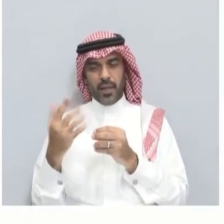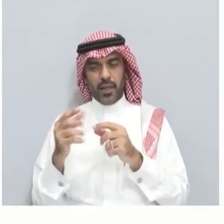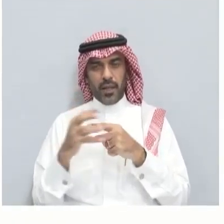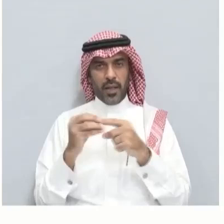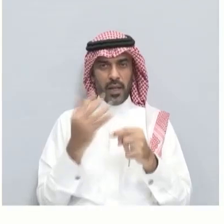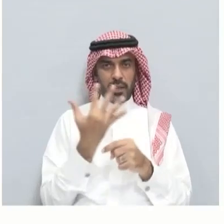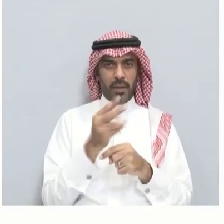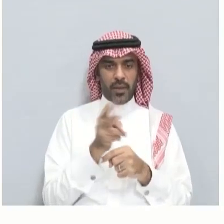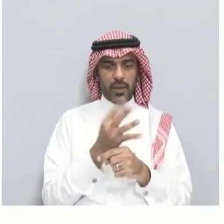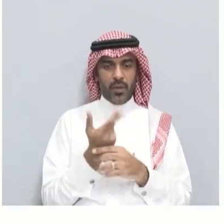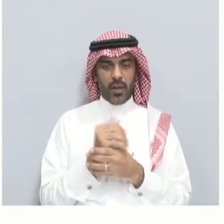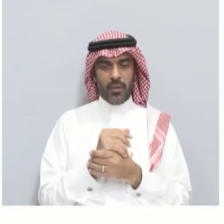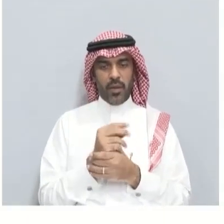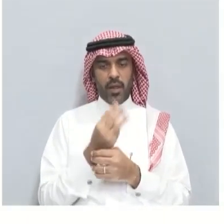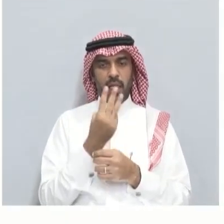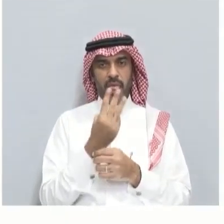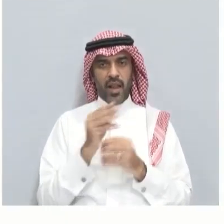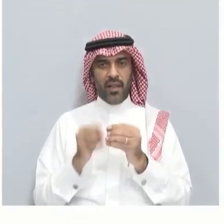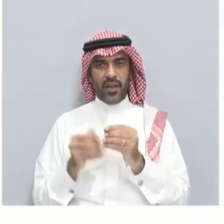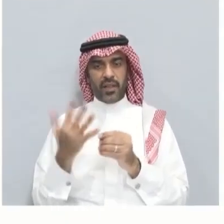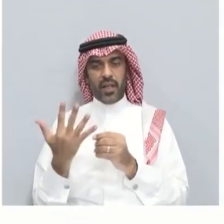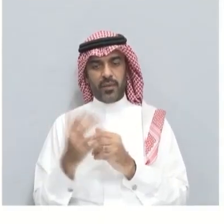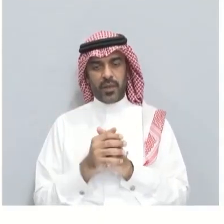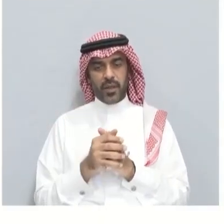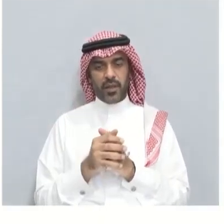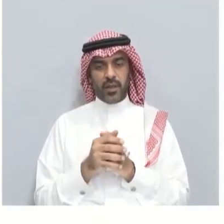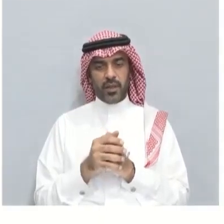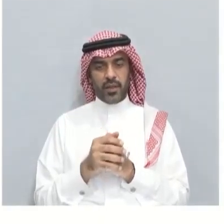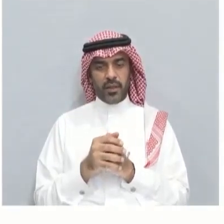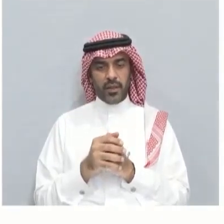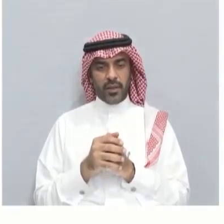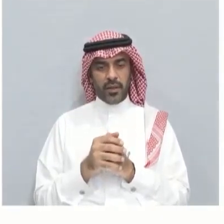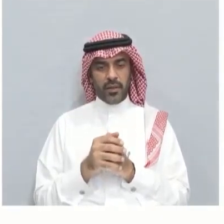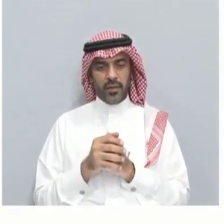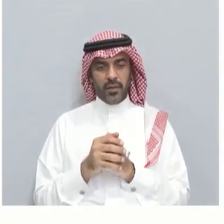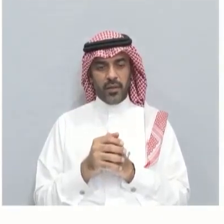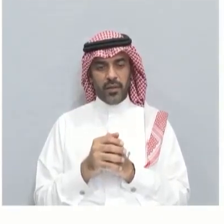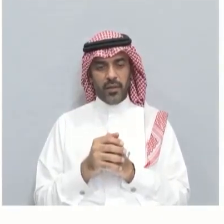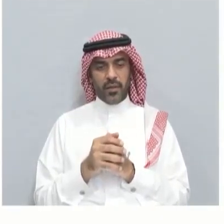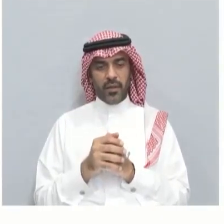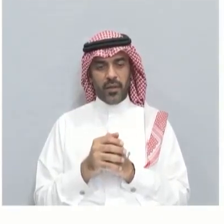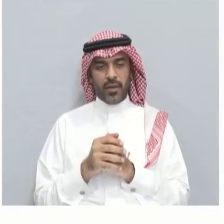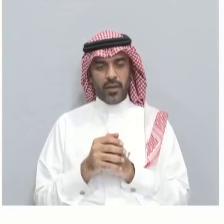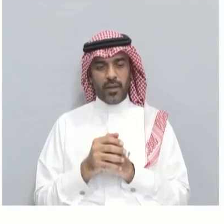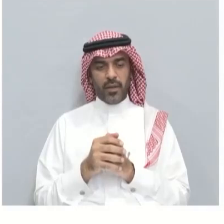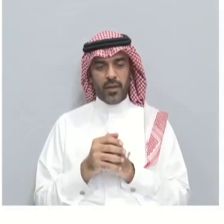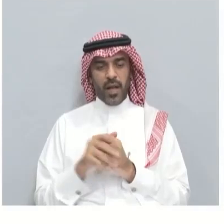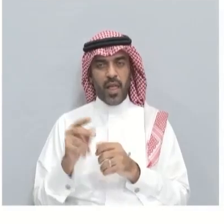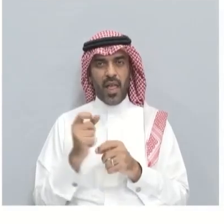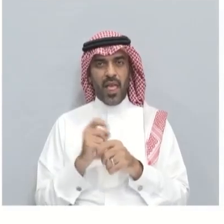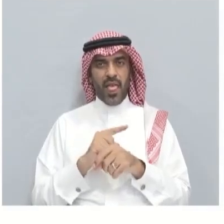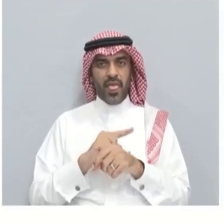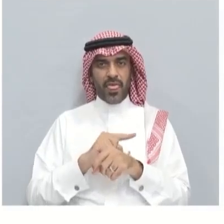حيعطي الناتج تقريبا 3.5 الزمن بالثانيه اذا 3.5 زمنا في